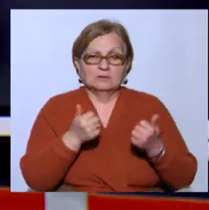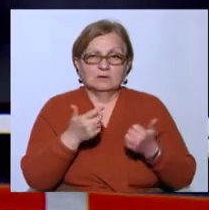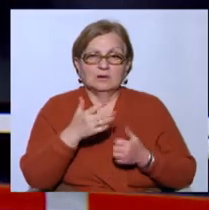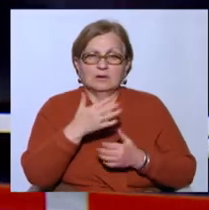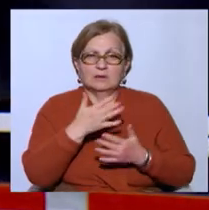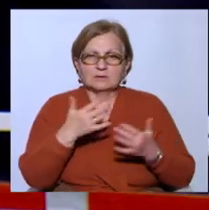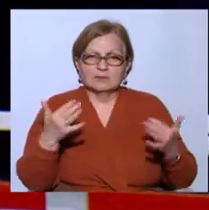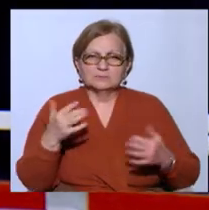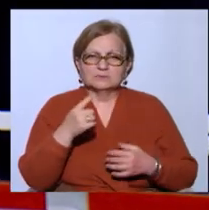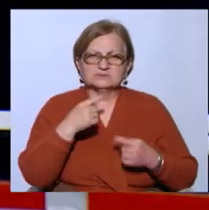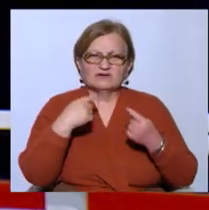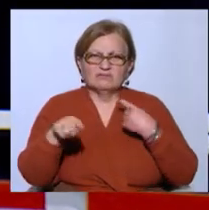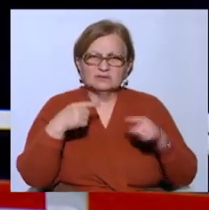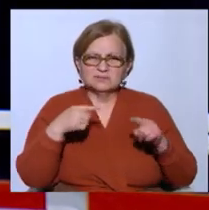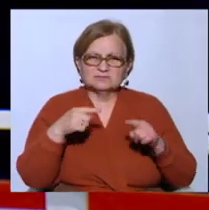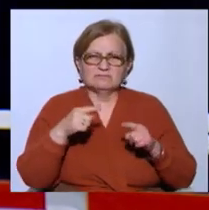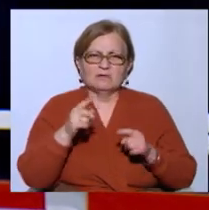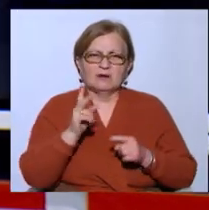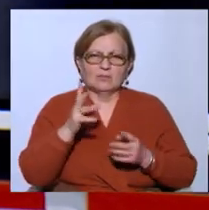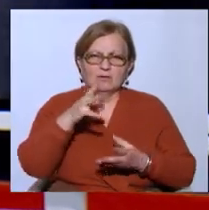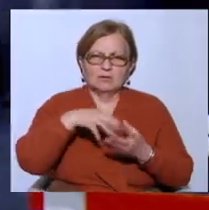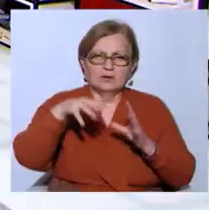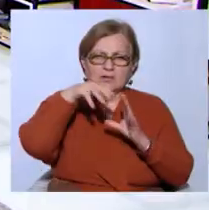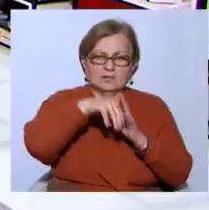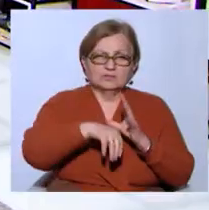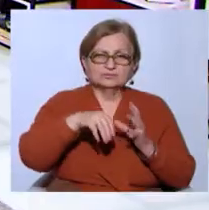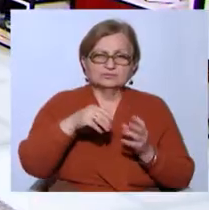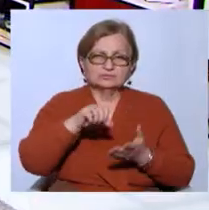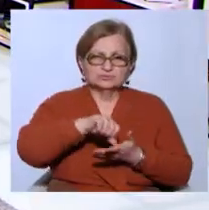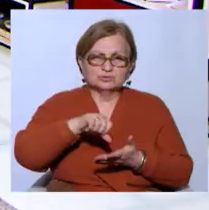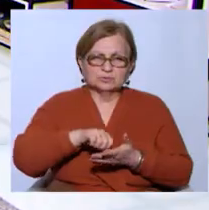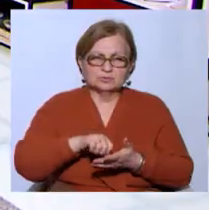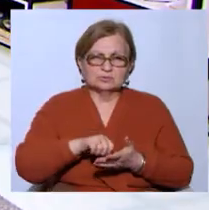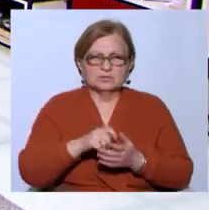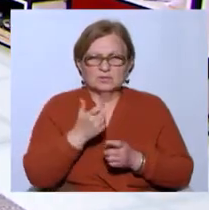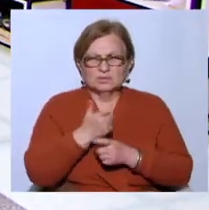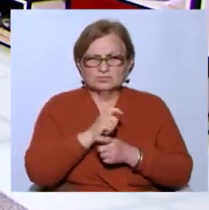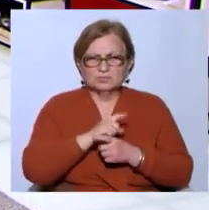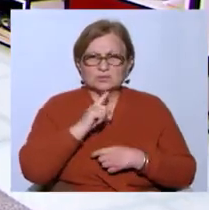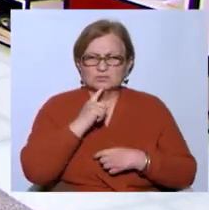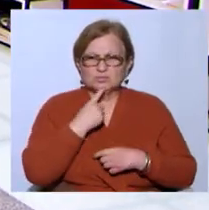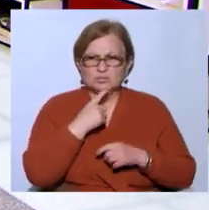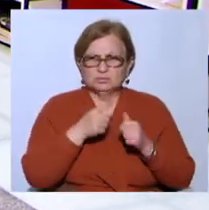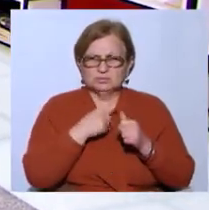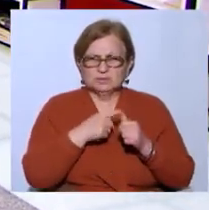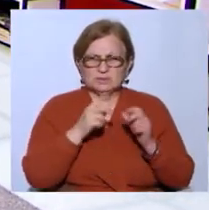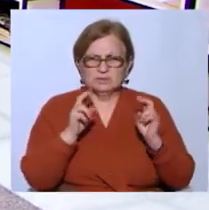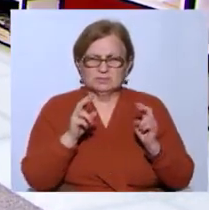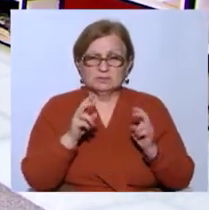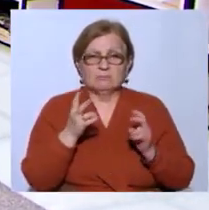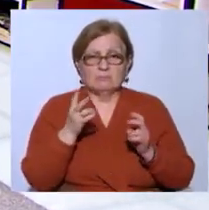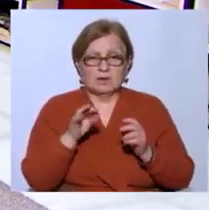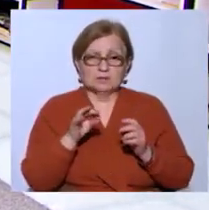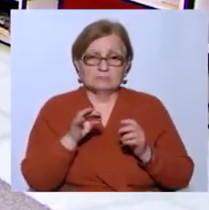ელემენტებიდან სხვადასხვა კომბინაციების შედგენას და მათი რაოდენობის დადგენას. ცოტა ესე თქვა ბუნდოვანი და რთული გამარტება,